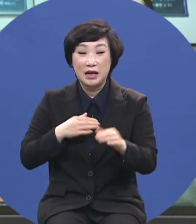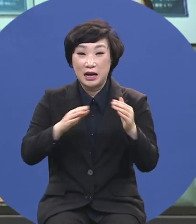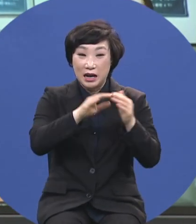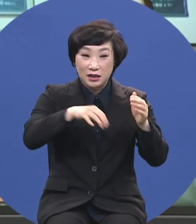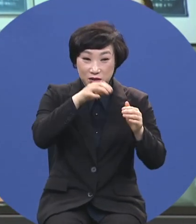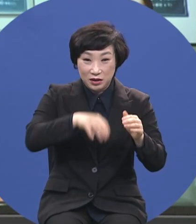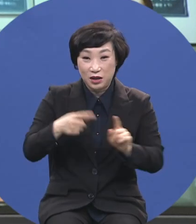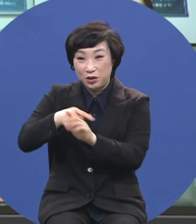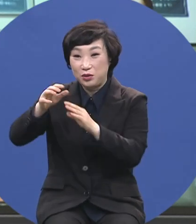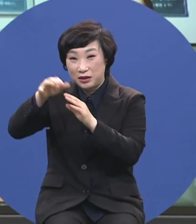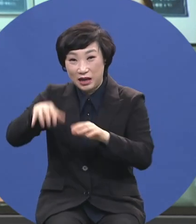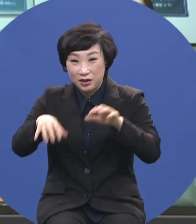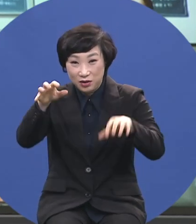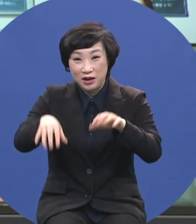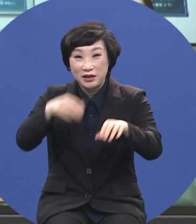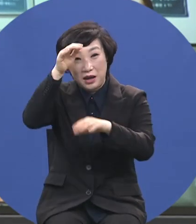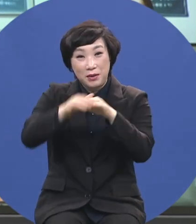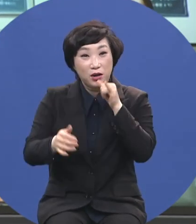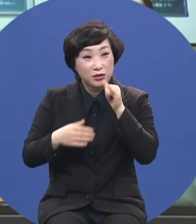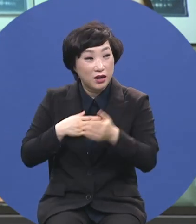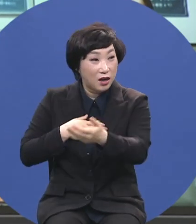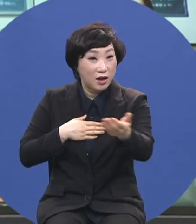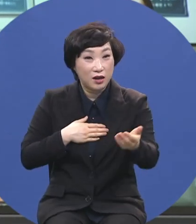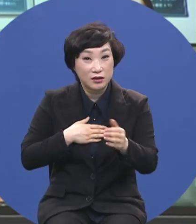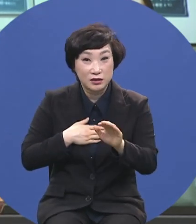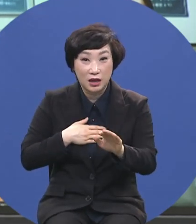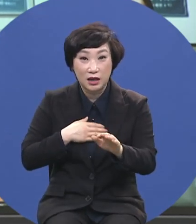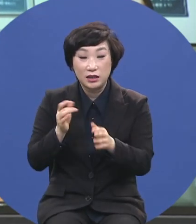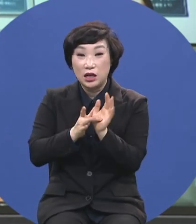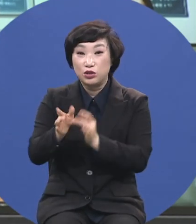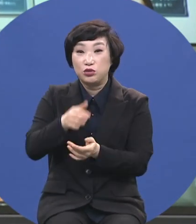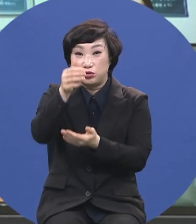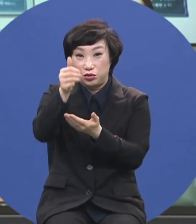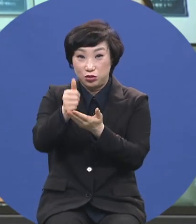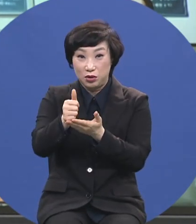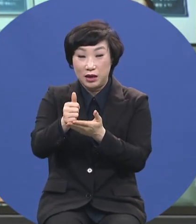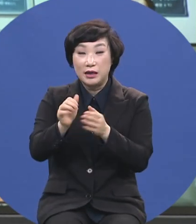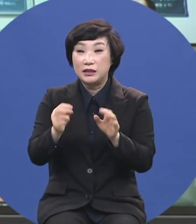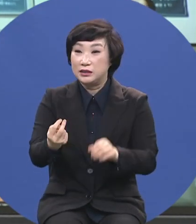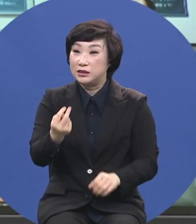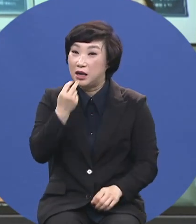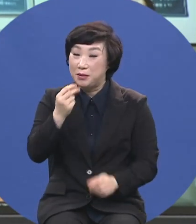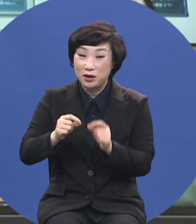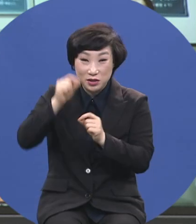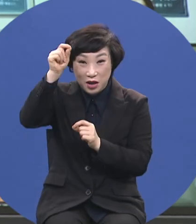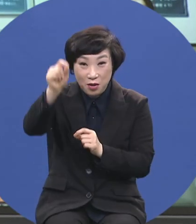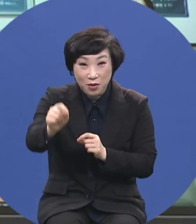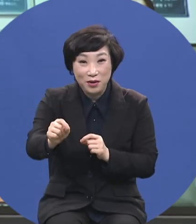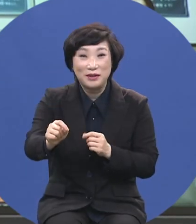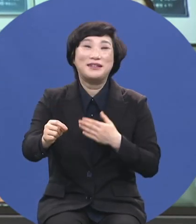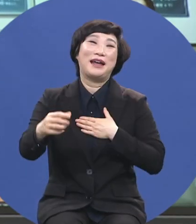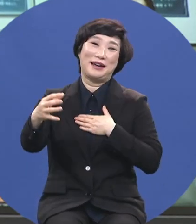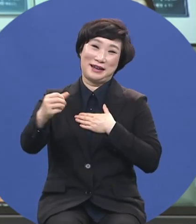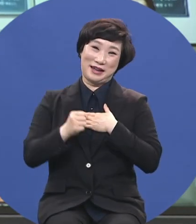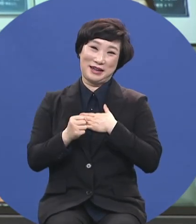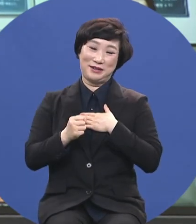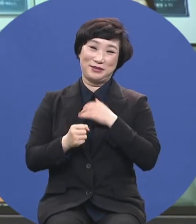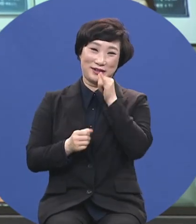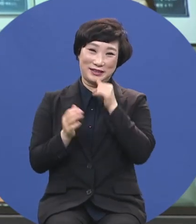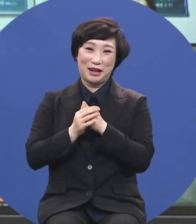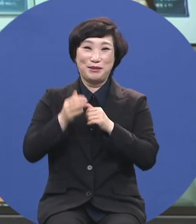집에서 교회에서 예배하십니까? 우리는 예수 그리스도의 영원한 생명을